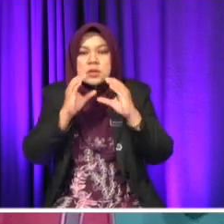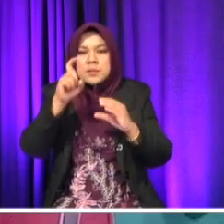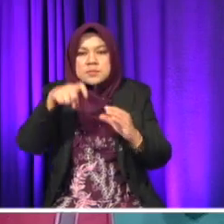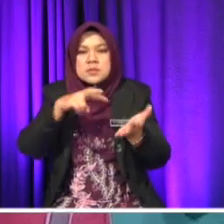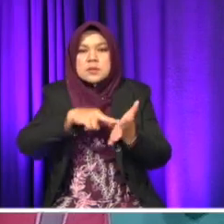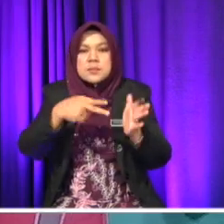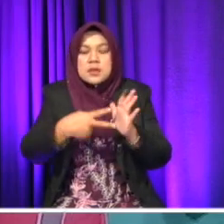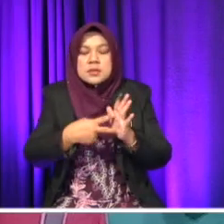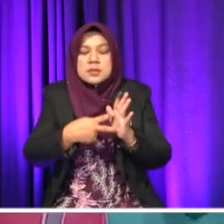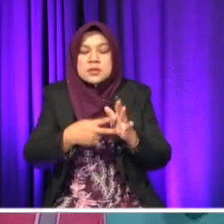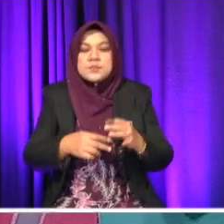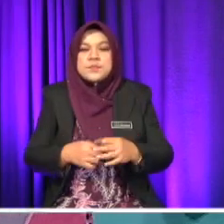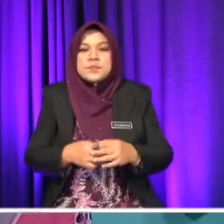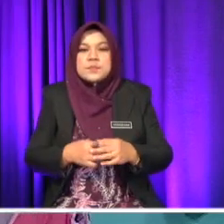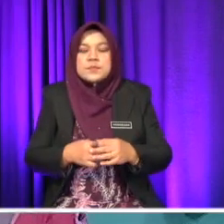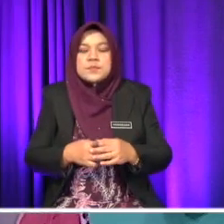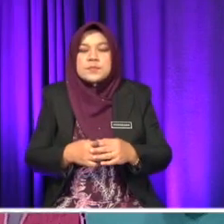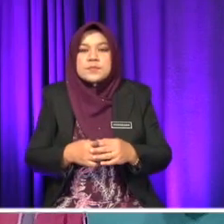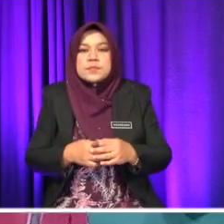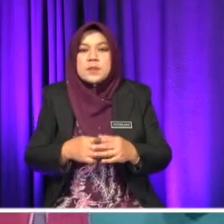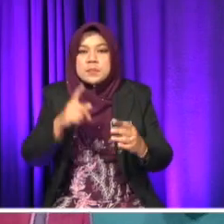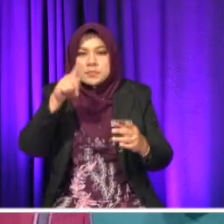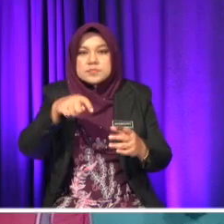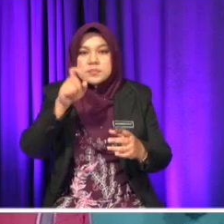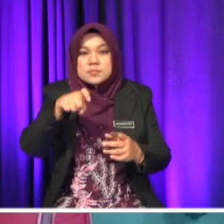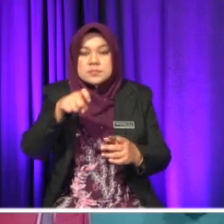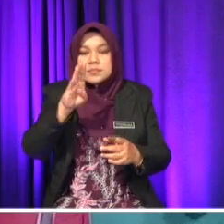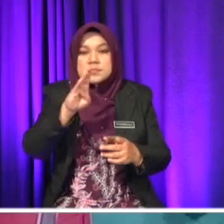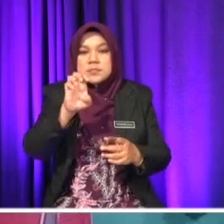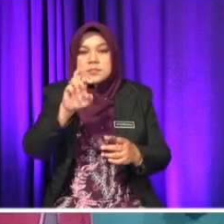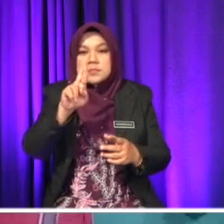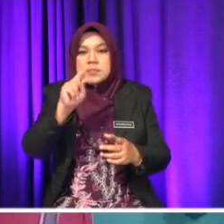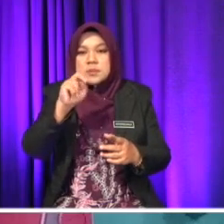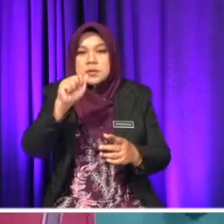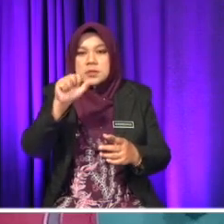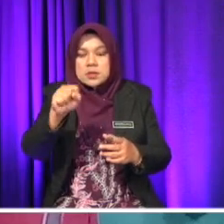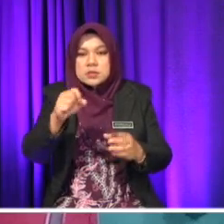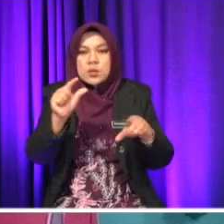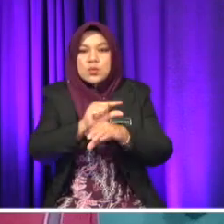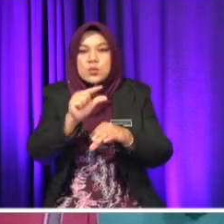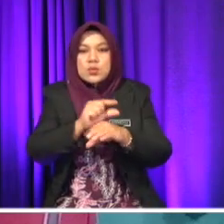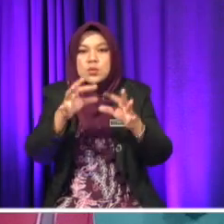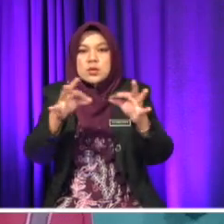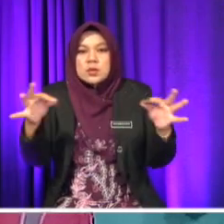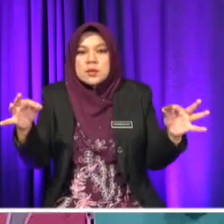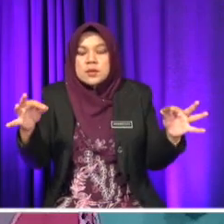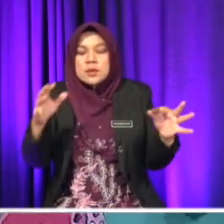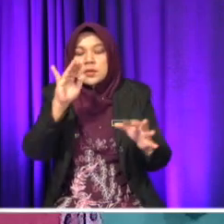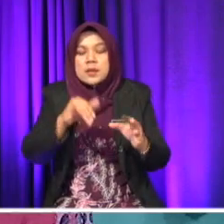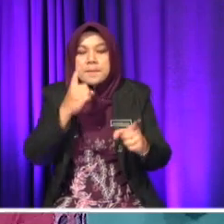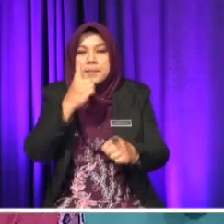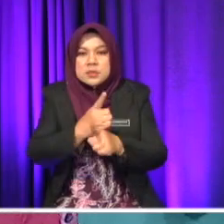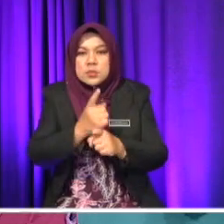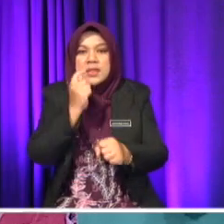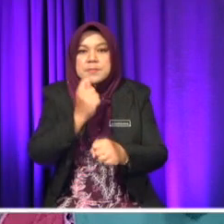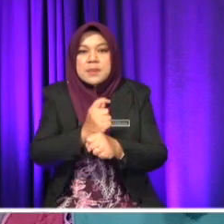yaitu didekati tadi apel Bernas dan dia akan menggunakan bahasa yang betul yang tepat dan dramatis Jadi